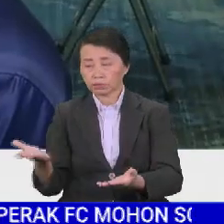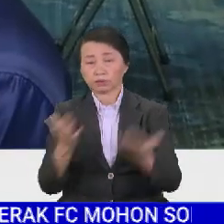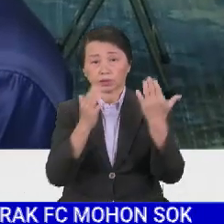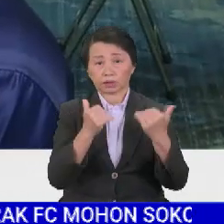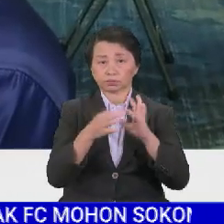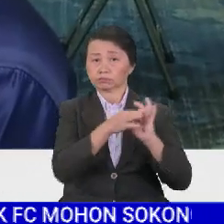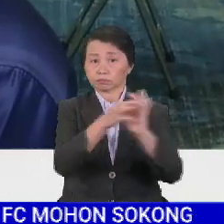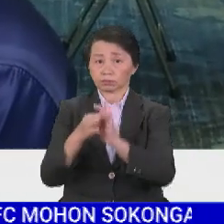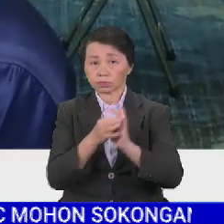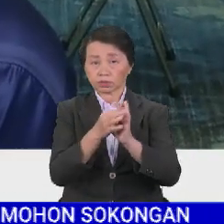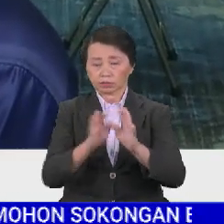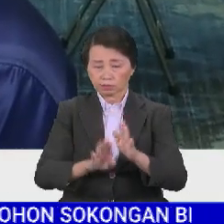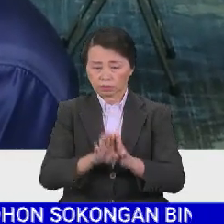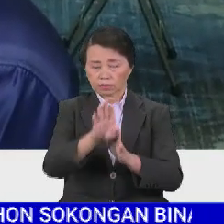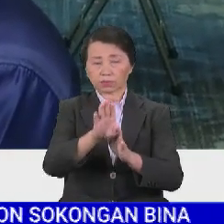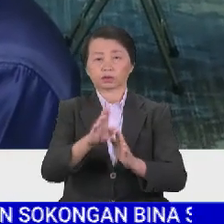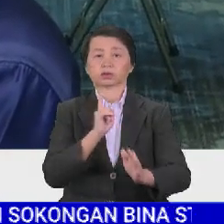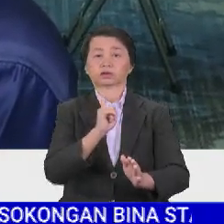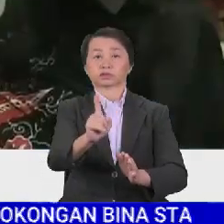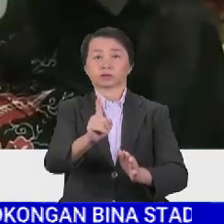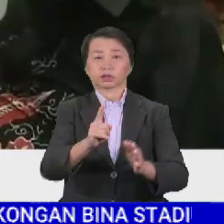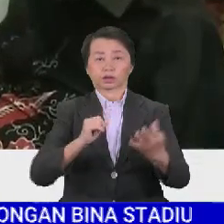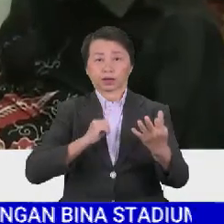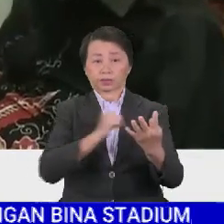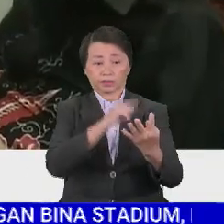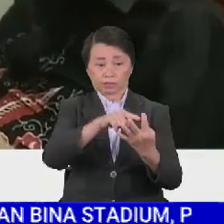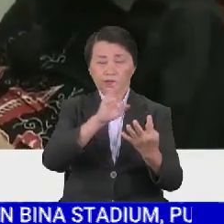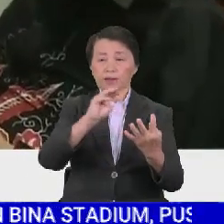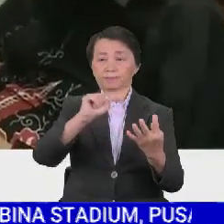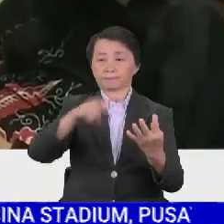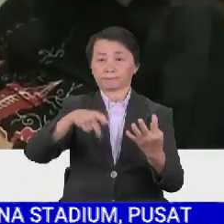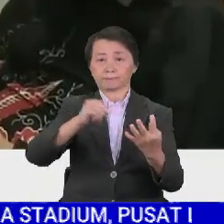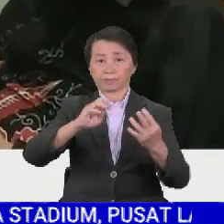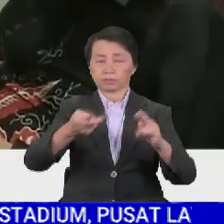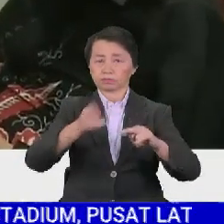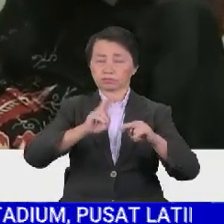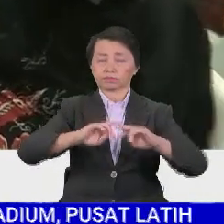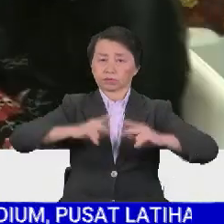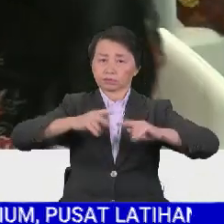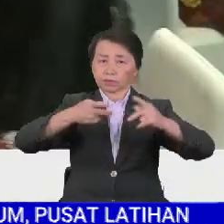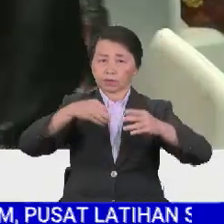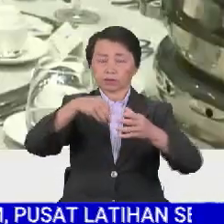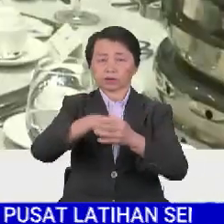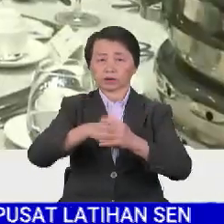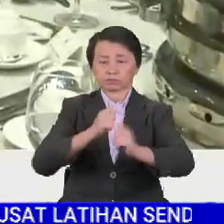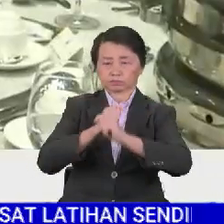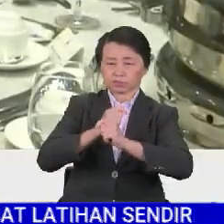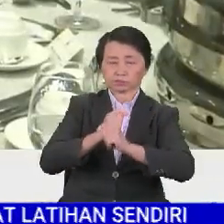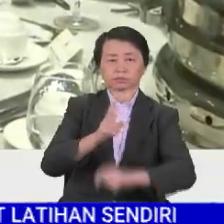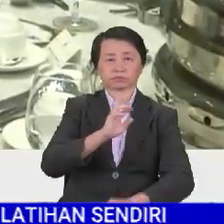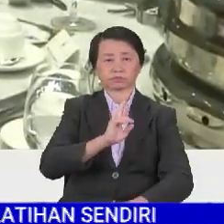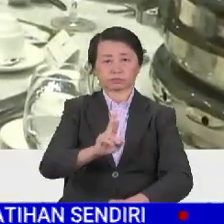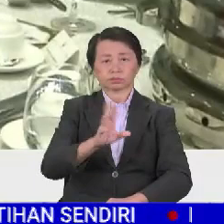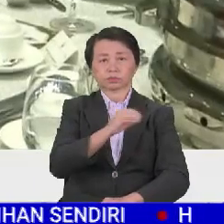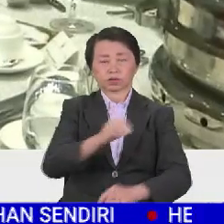berharap kerjasama dalam membangun umat Islam di negara anggota Mabims terus ditingkatkan, khususnya dalam aspek daya tahan keagamaan